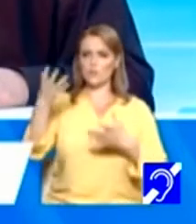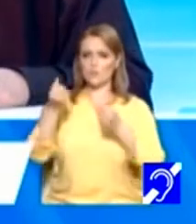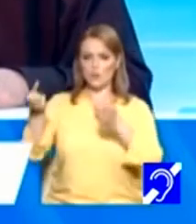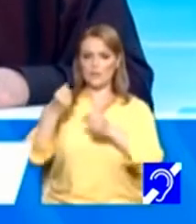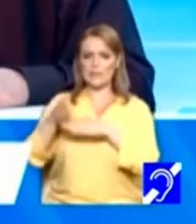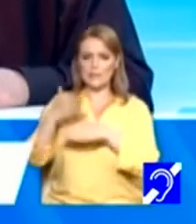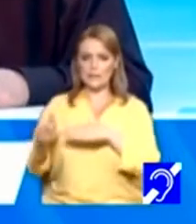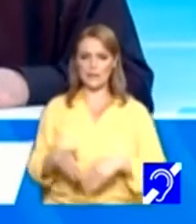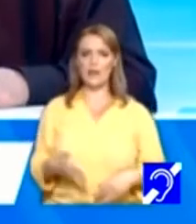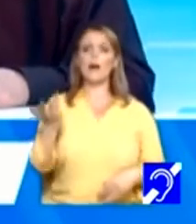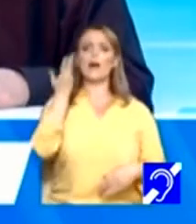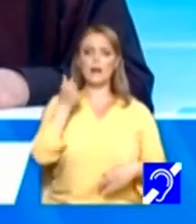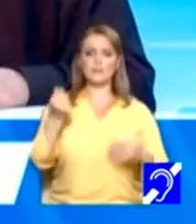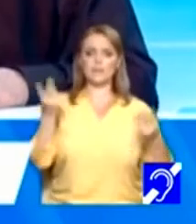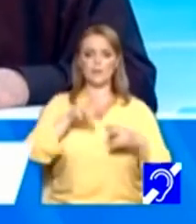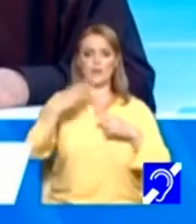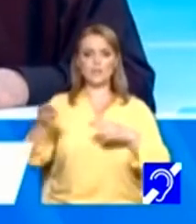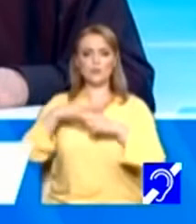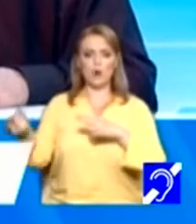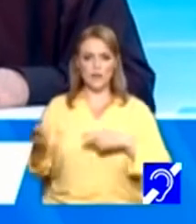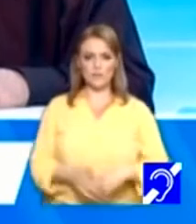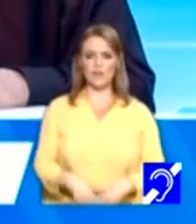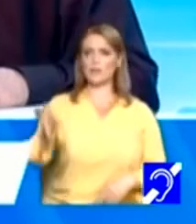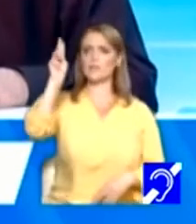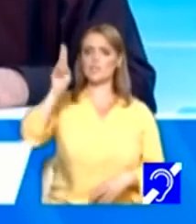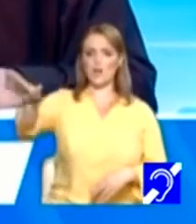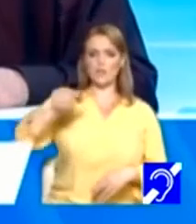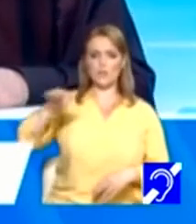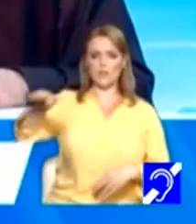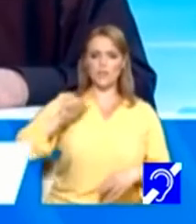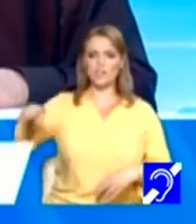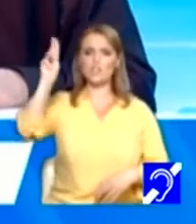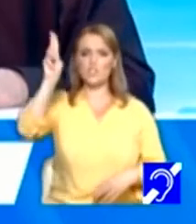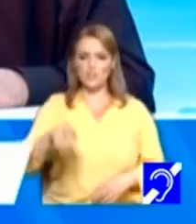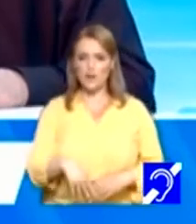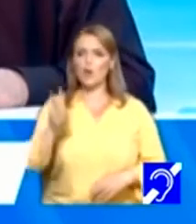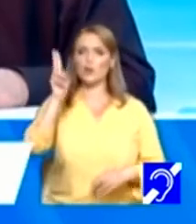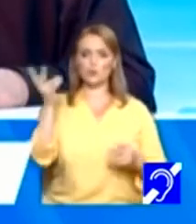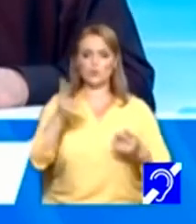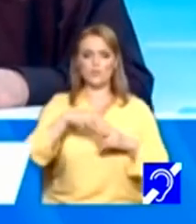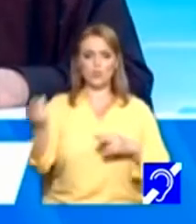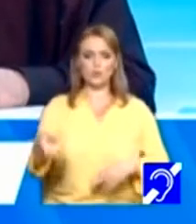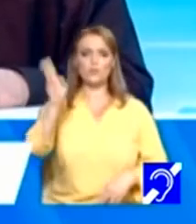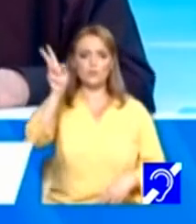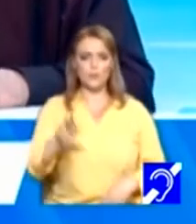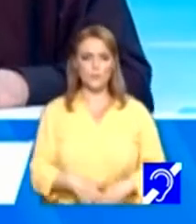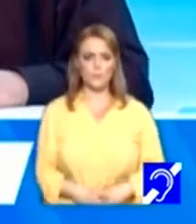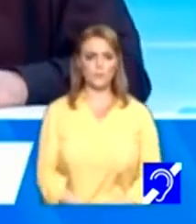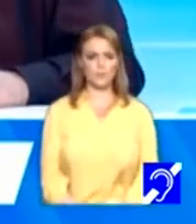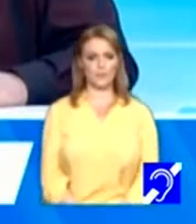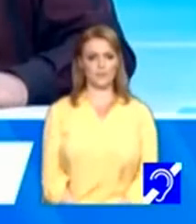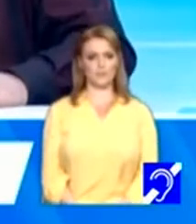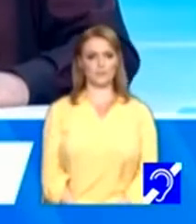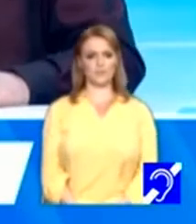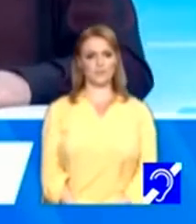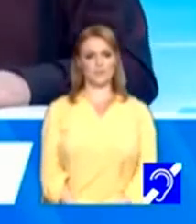luat? Când trebuie întoarse? De la cine l-ați luat? Concret, cu mine nu vă jucați, fraților. Nu vă jucați. Încă un